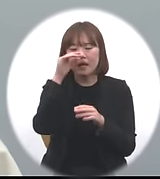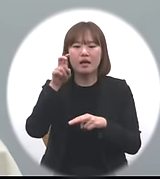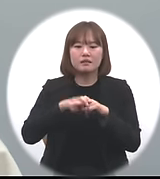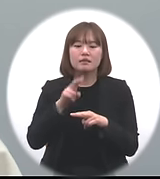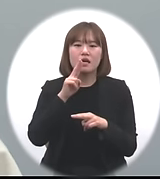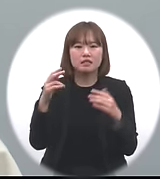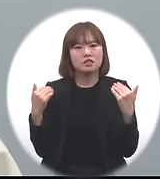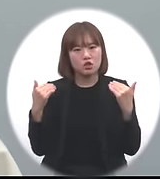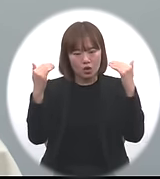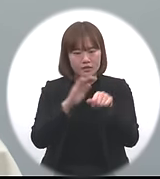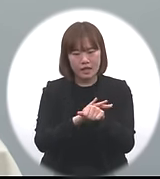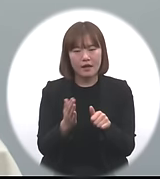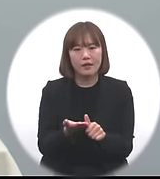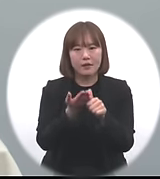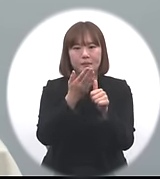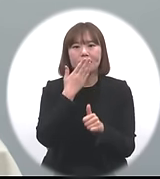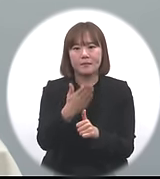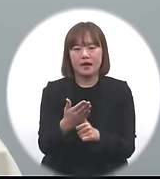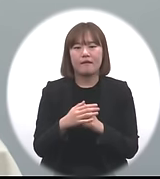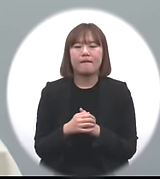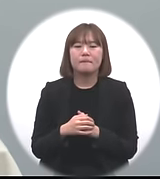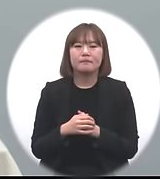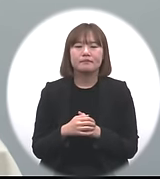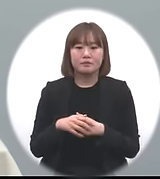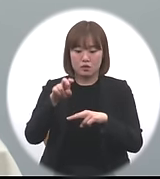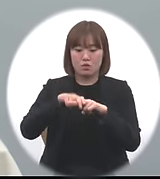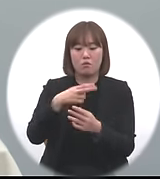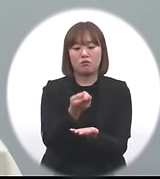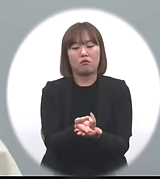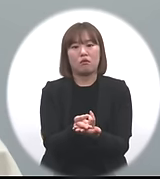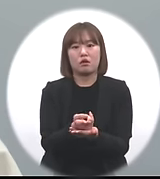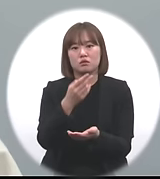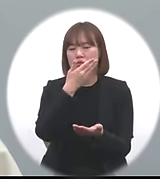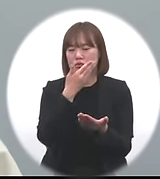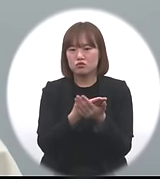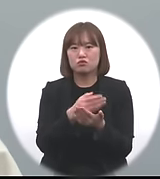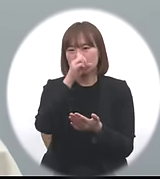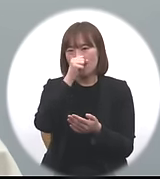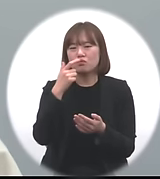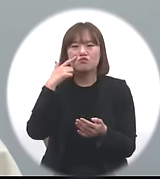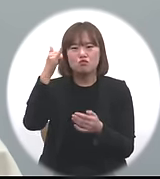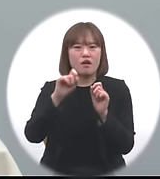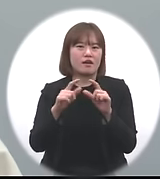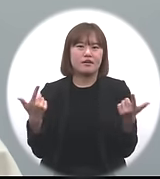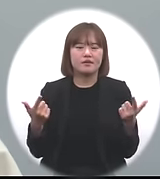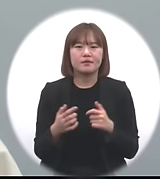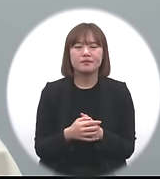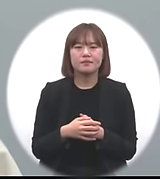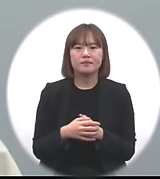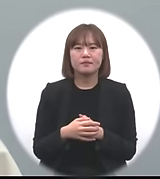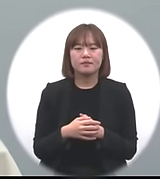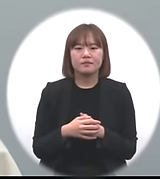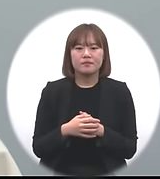성장이 일어나기 때문에 그렇습니다. 애들이 편하게 소파에 눕게 만드는 게 훌륭한 부모가 아니라는 겁니다. 안타깝게도 그렇게